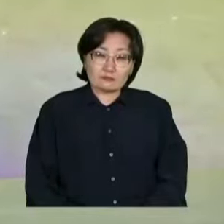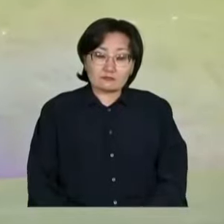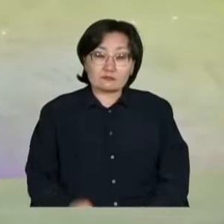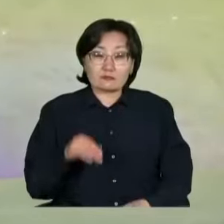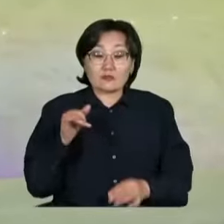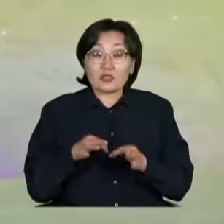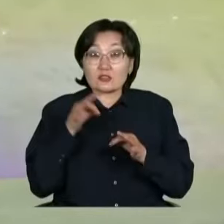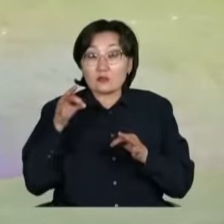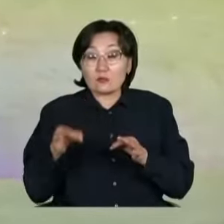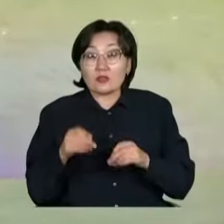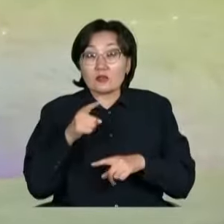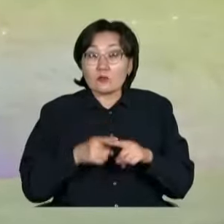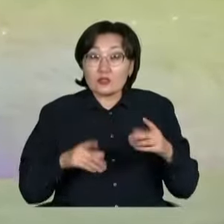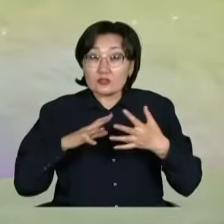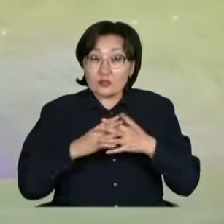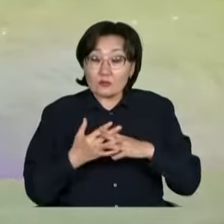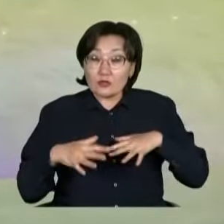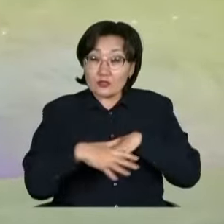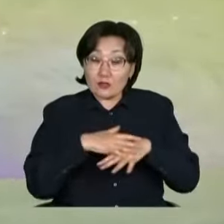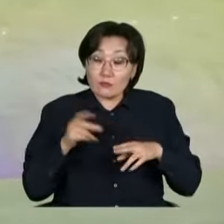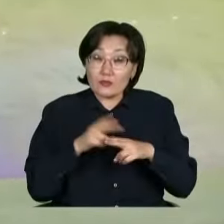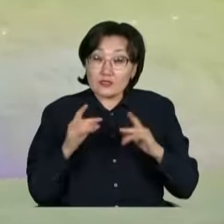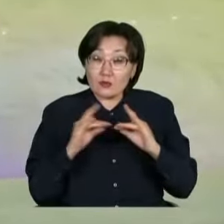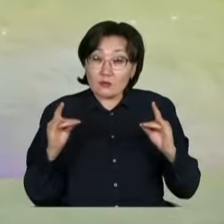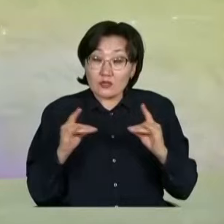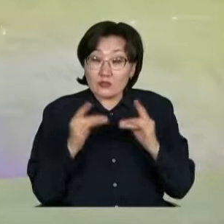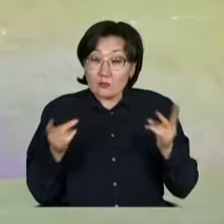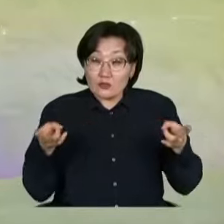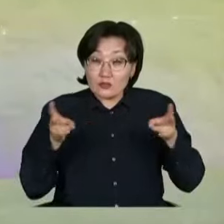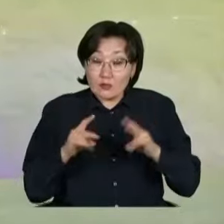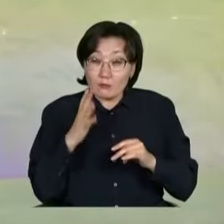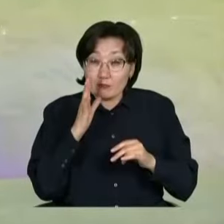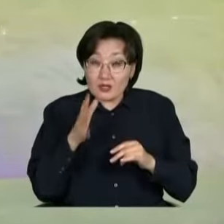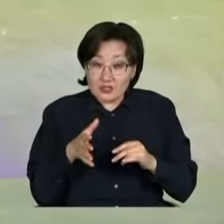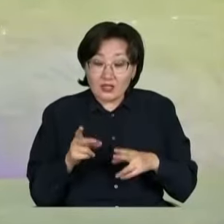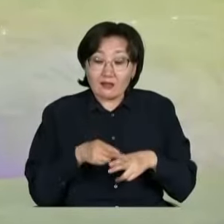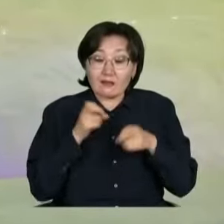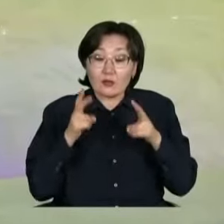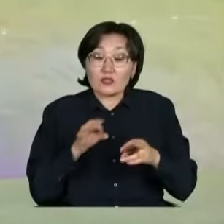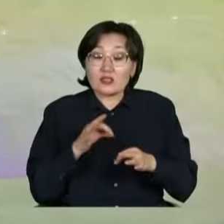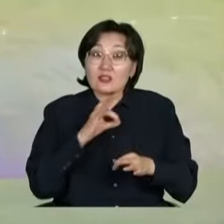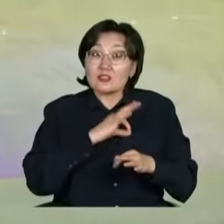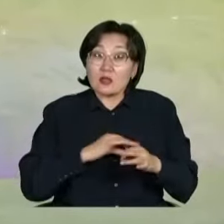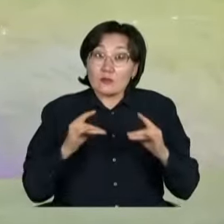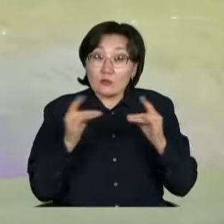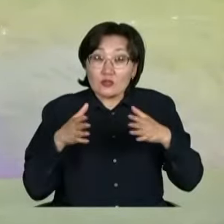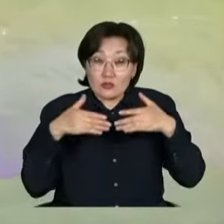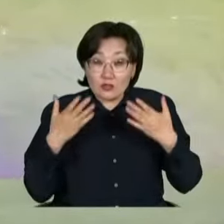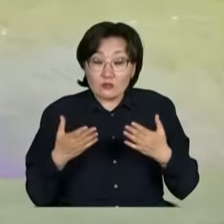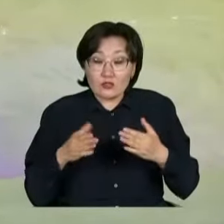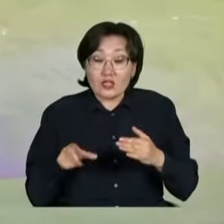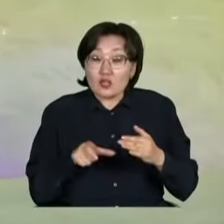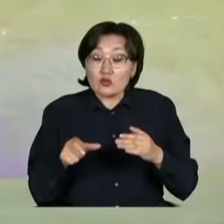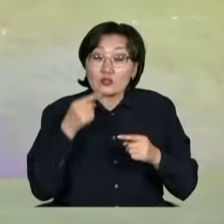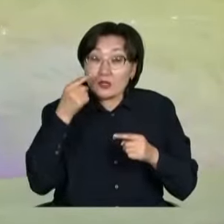Жетісу облысында Жартауылдың жұрты көпірсіз қалды. 5 жылдан бері қауіпсіз әрі тиімді өткелге жарымаған көпшілік айналма жолдың алыстығынан